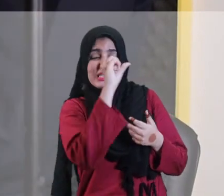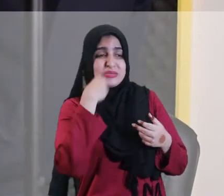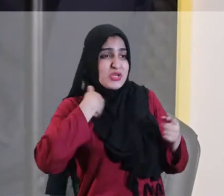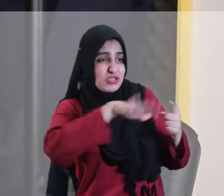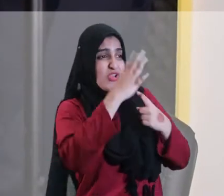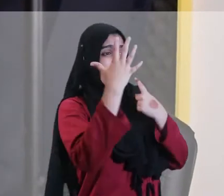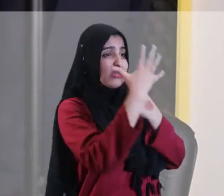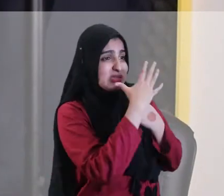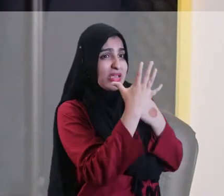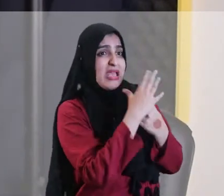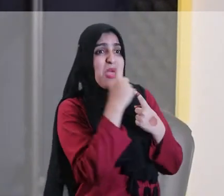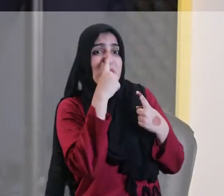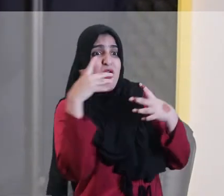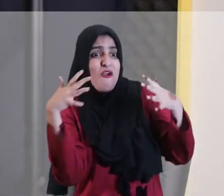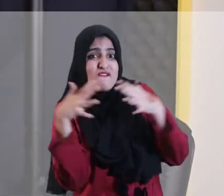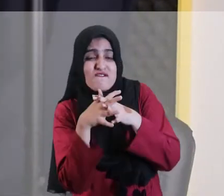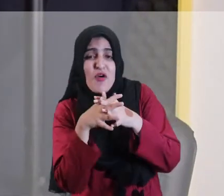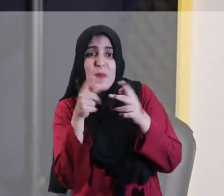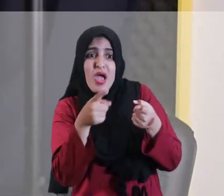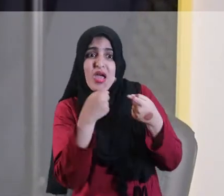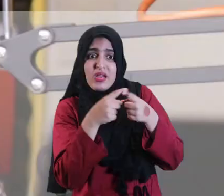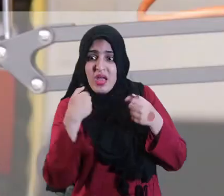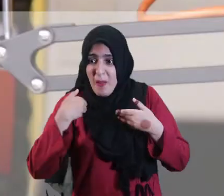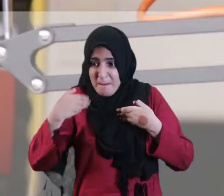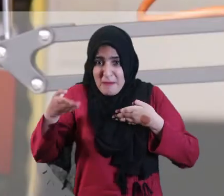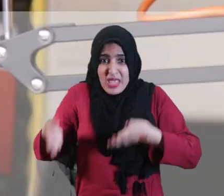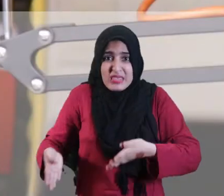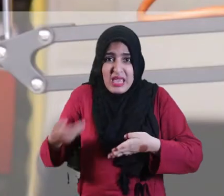जा हम इडली